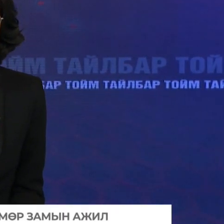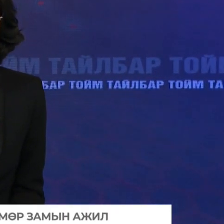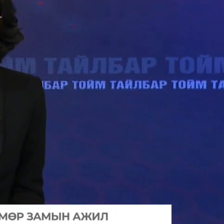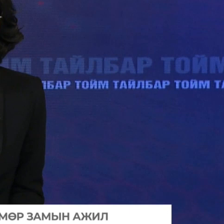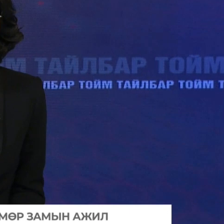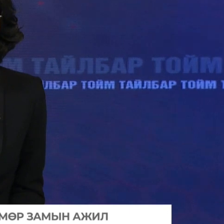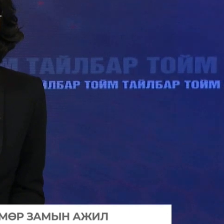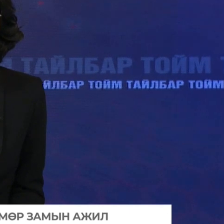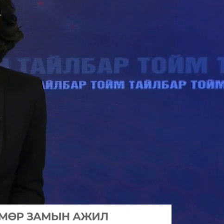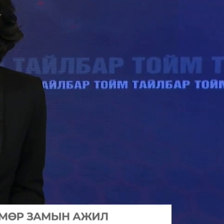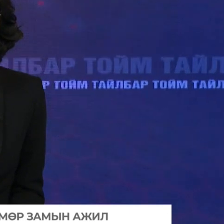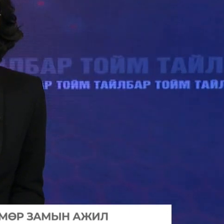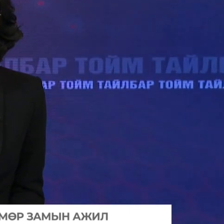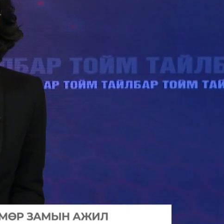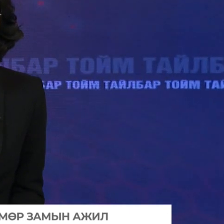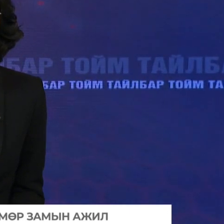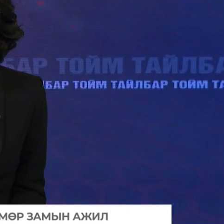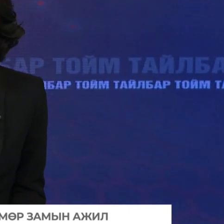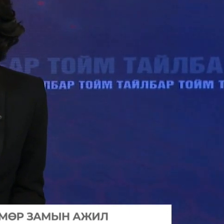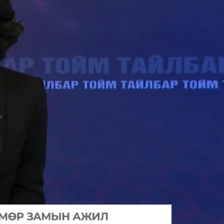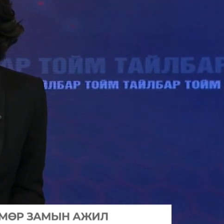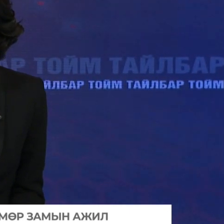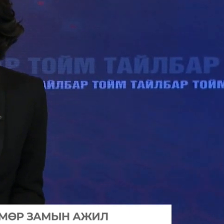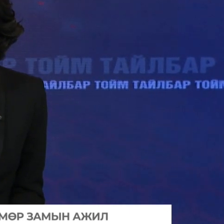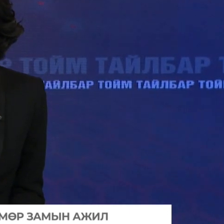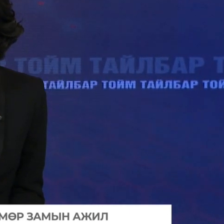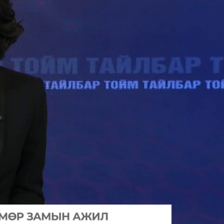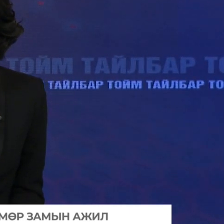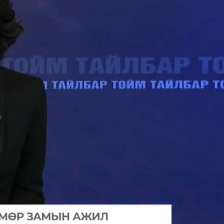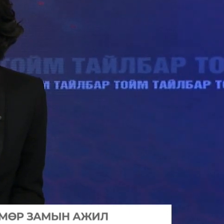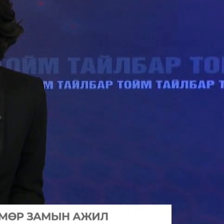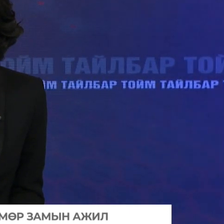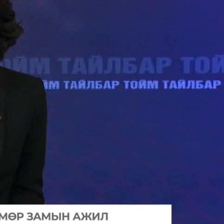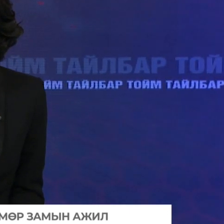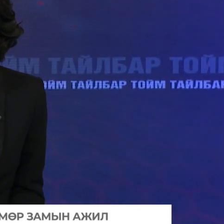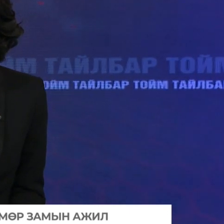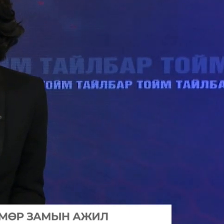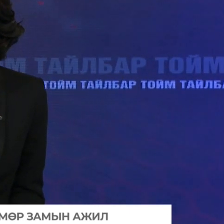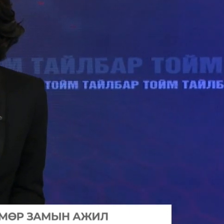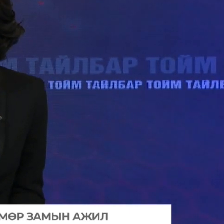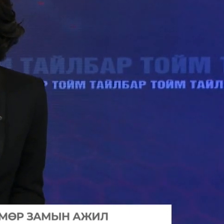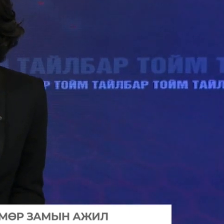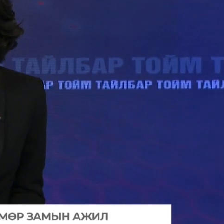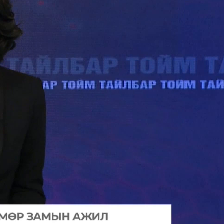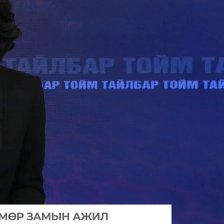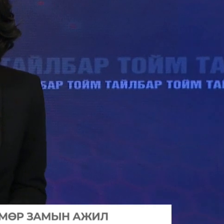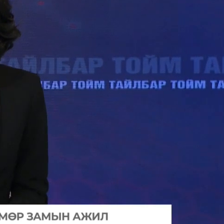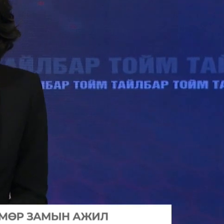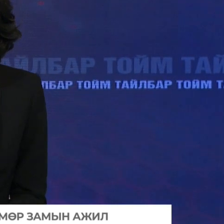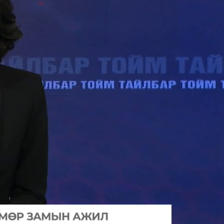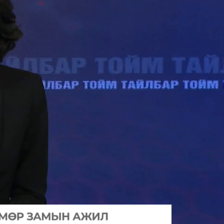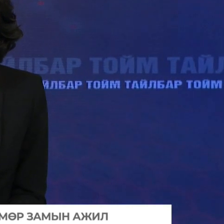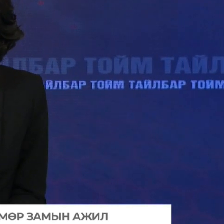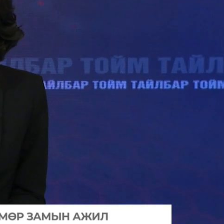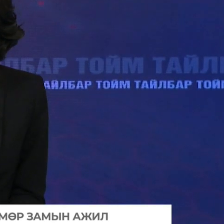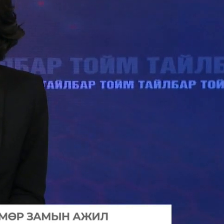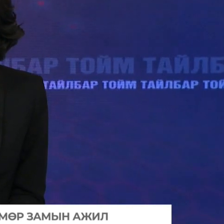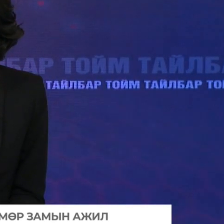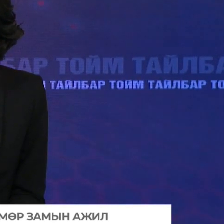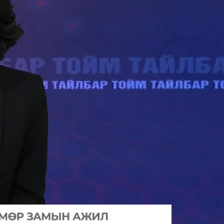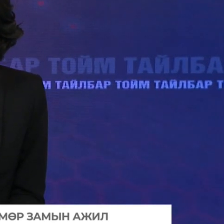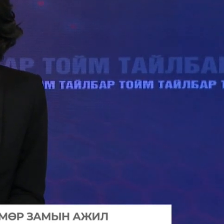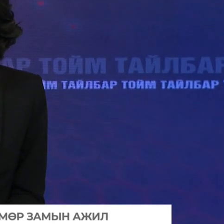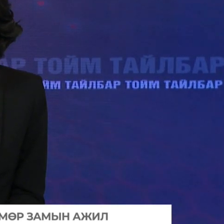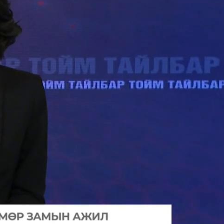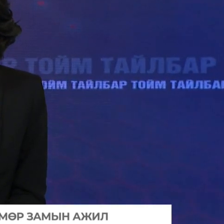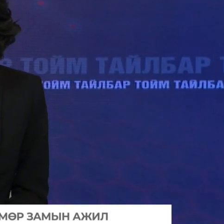баян, 57 гашуун сухаж чиглэлийн төмөр замын ажлууд энэ ондоо багтаж ашиглалтанд орно гэсэн хүлээлт байна. Тэгвэл бүтээн байгуулалтын ажлууд ямар шатанд